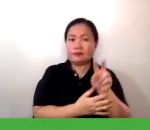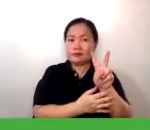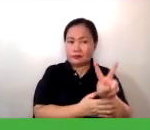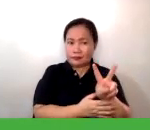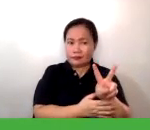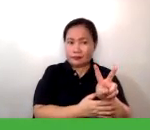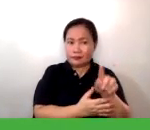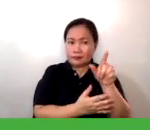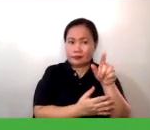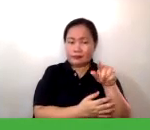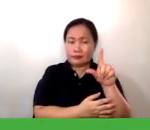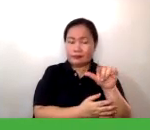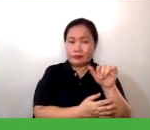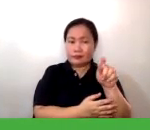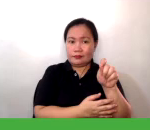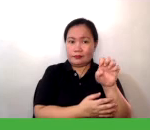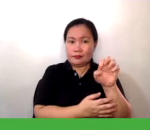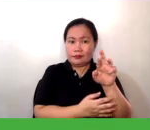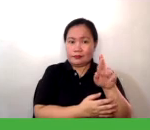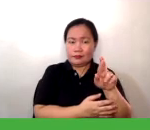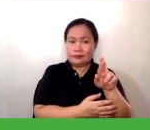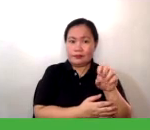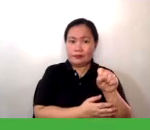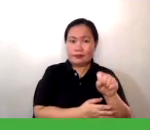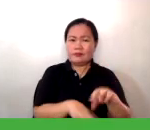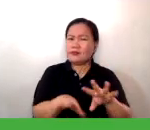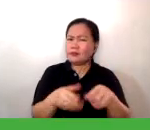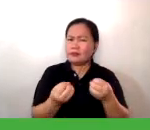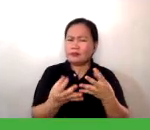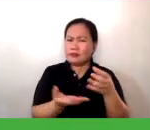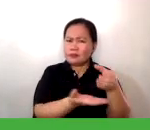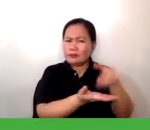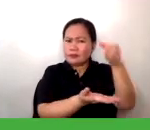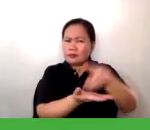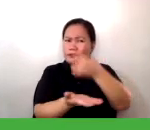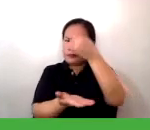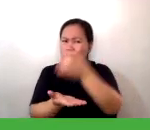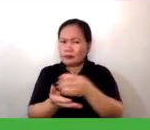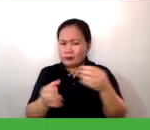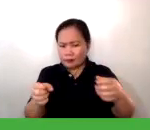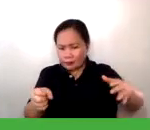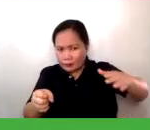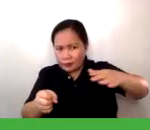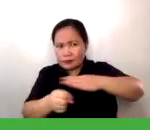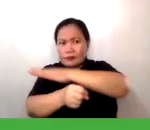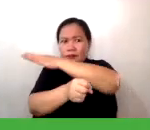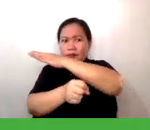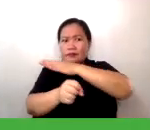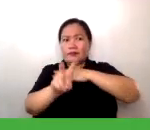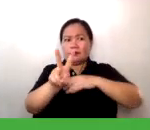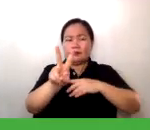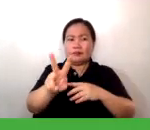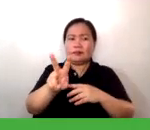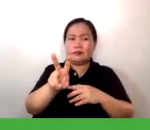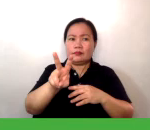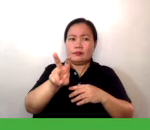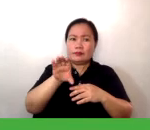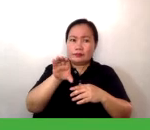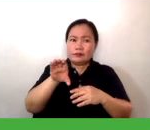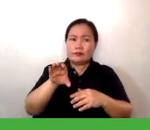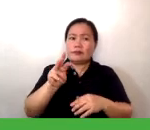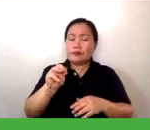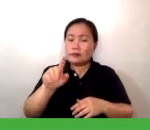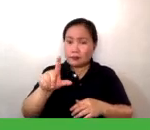bottle na merong laman na juice na 2 liters. How many glasses can it fill with 200 ml of juice? So,